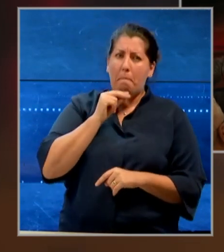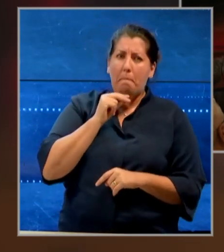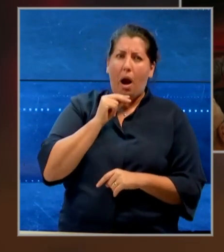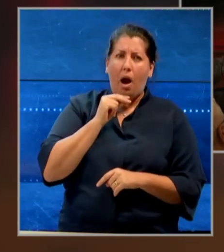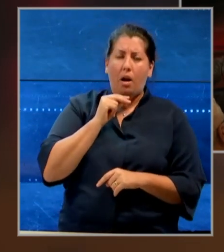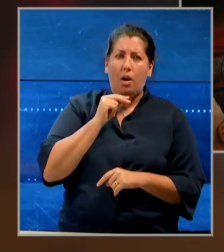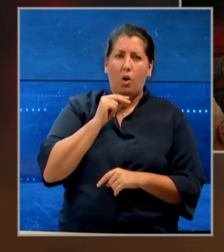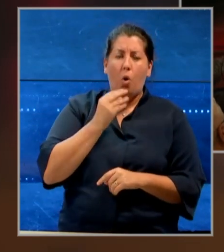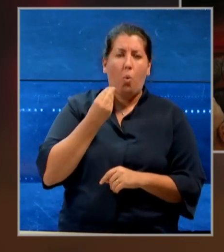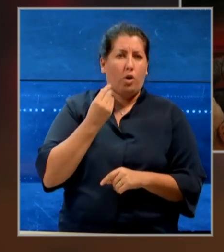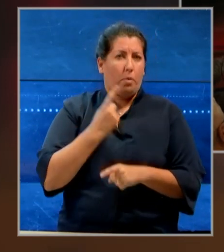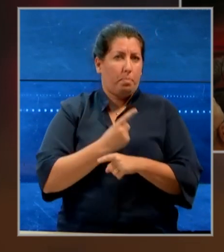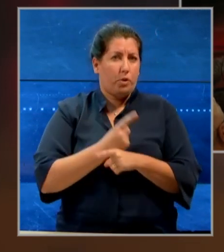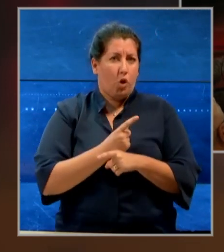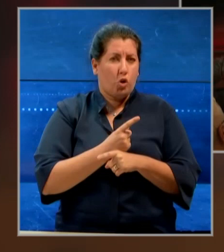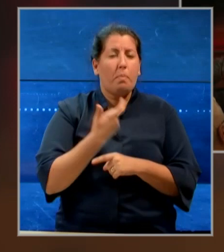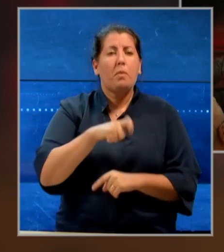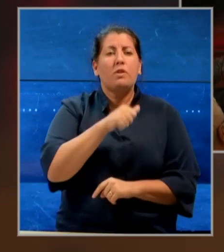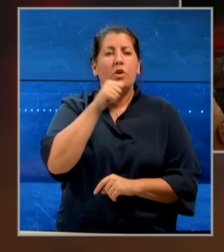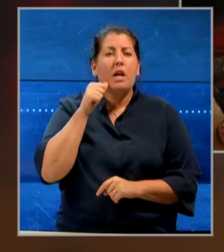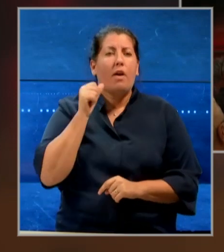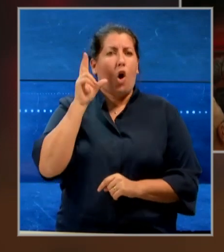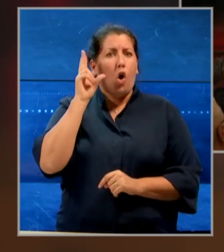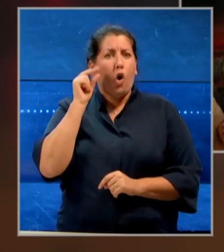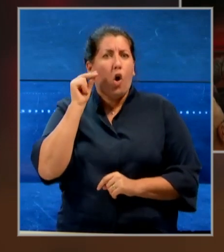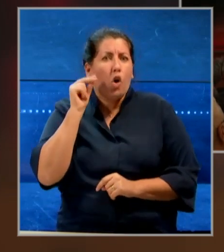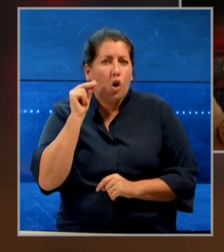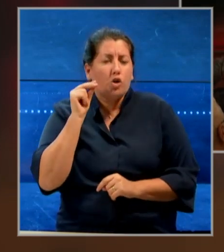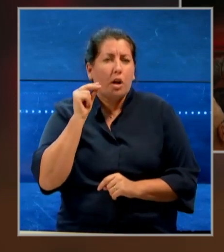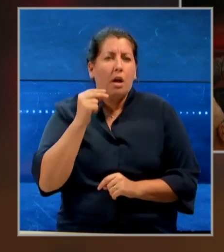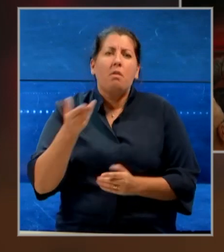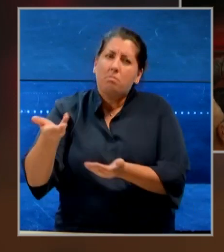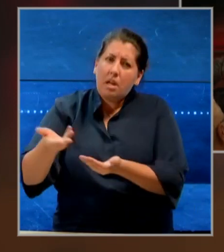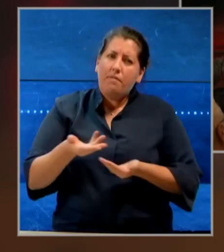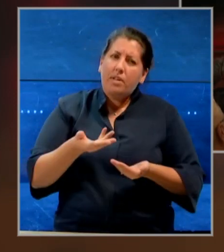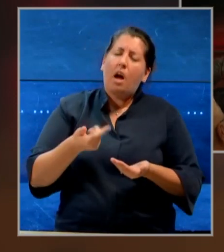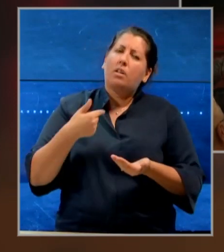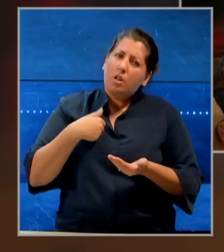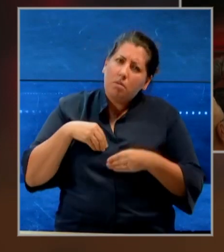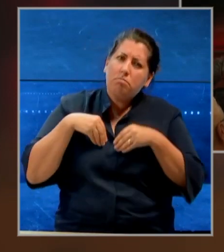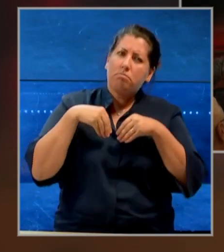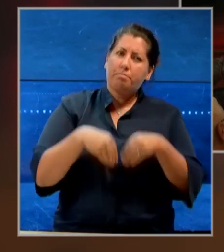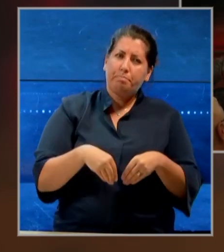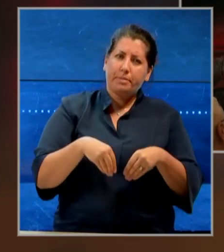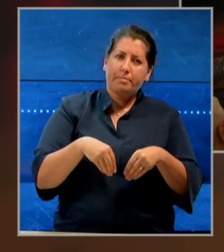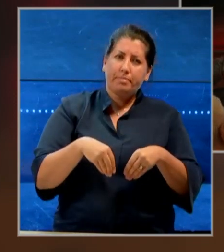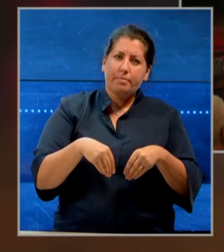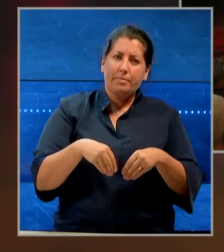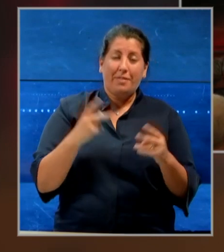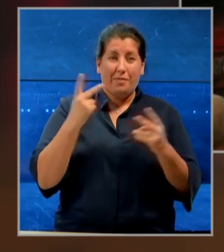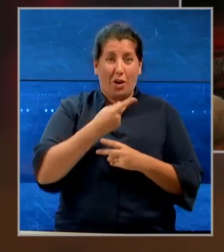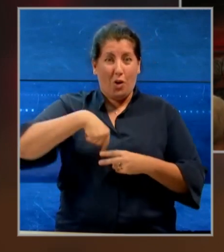poi dopo serve per conoscerci, invitatemi, io ci sarò. Bene, questa è una promessa, siamo in teatro e siamo anche in